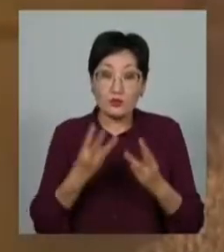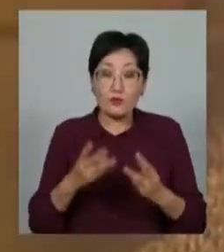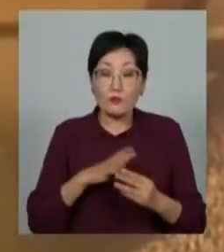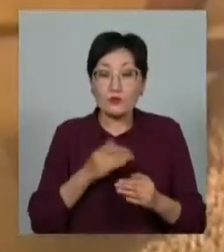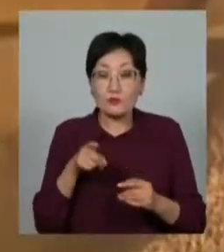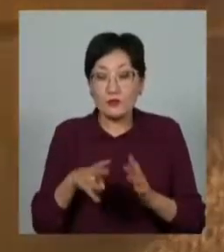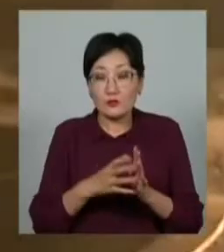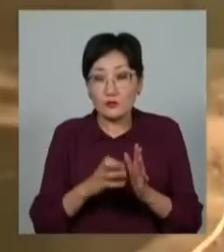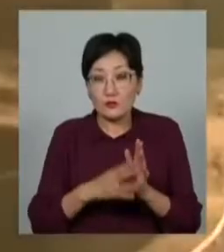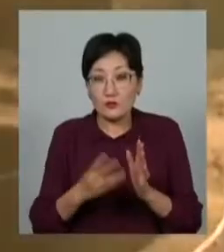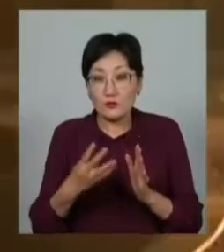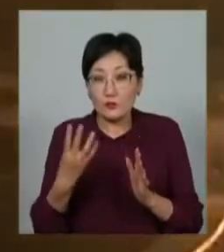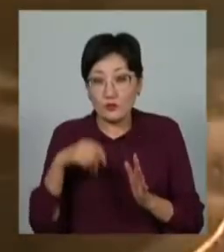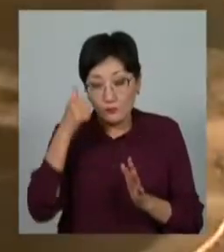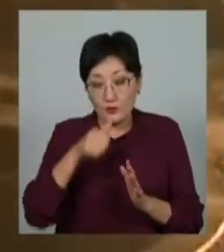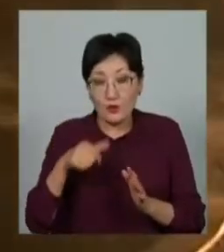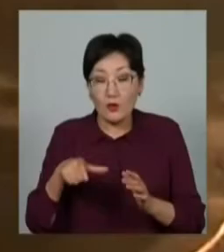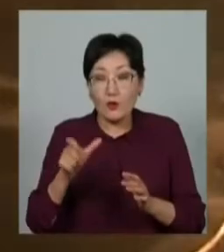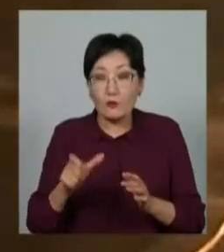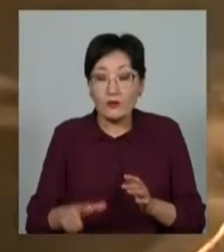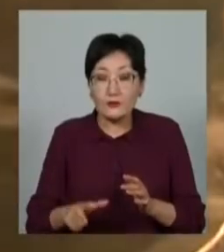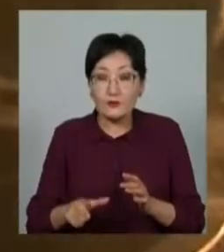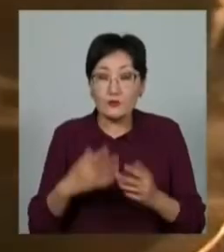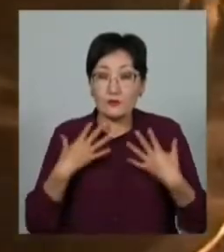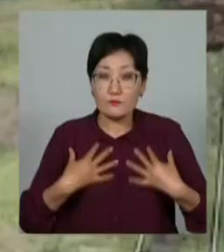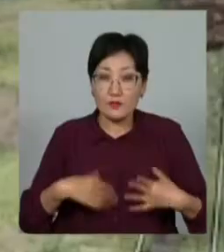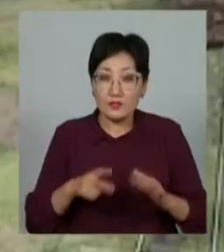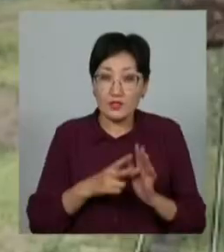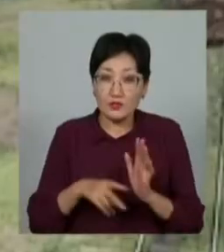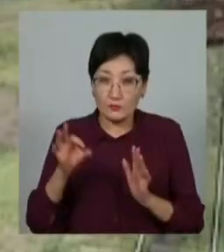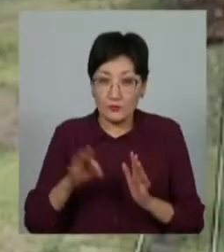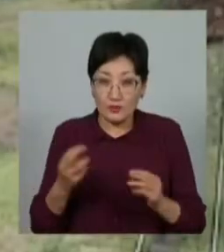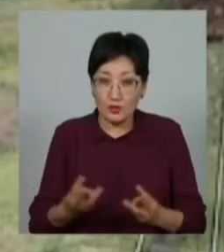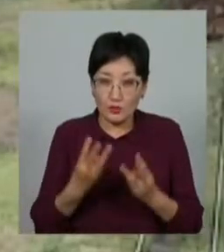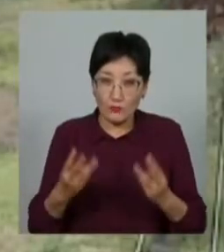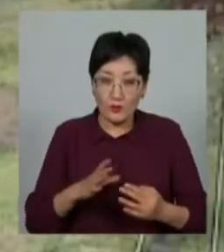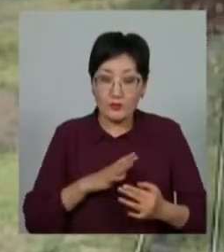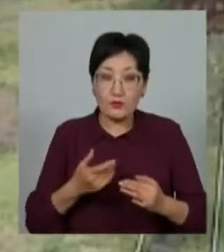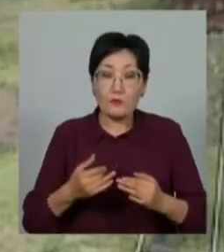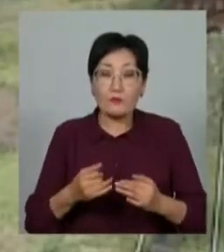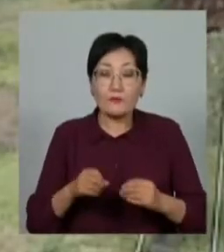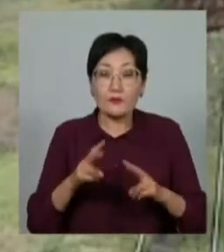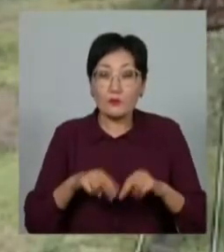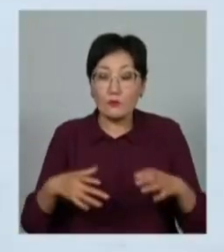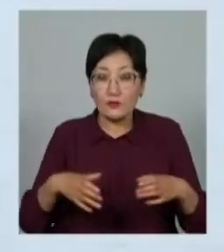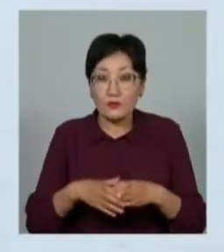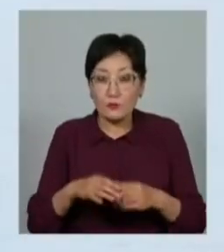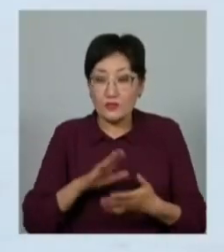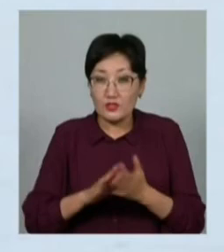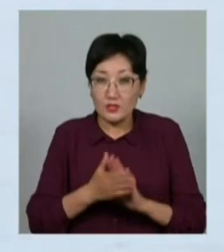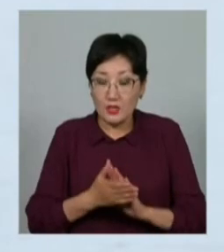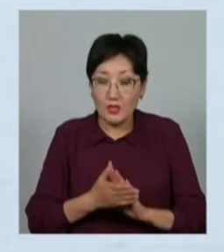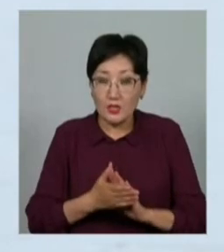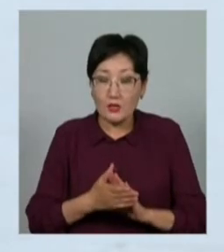шалса, 1994 жылғы азаматтың денесі 70% күйіп қалған. Дәрігерлер зардап шеккендердің жағдайы